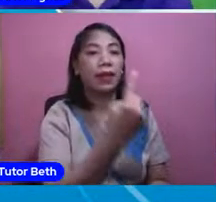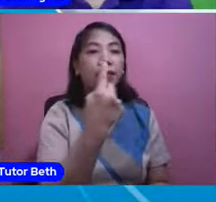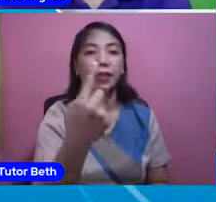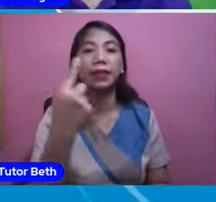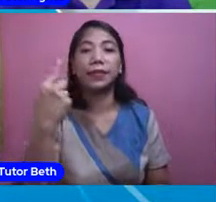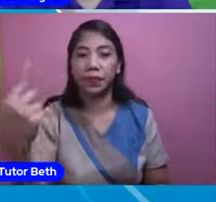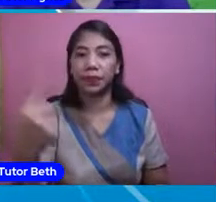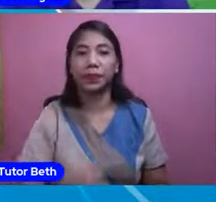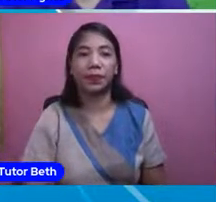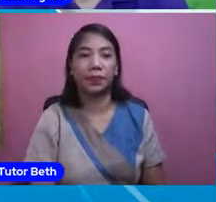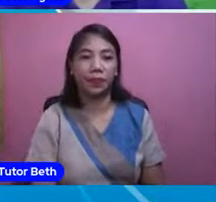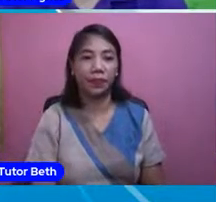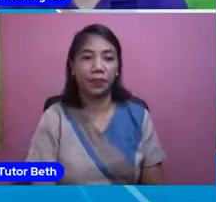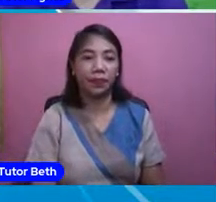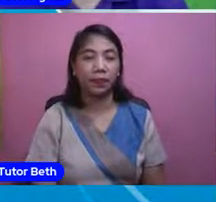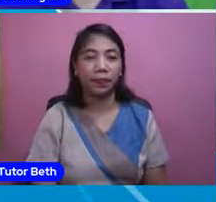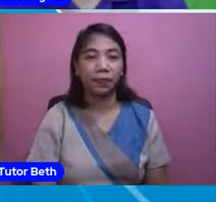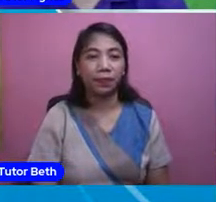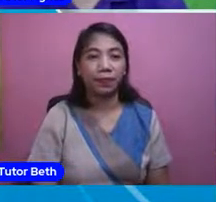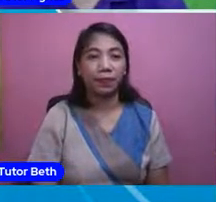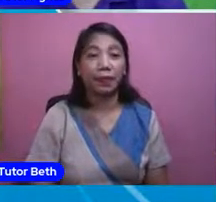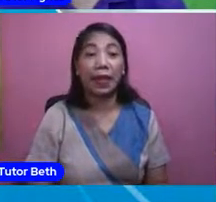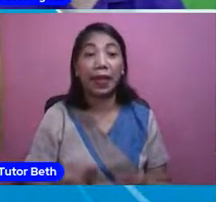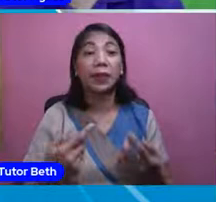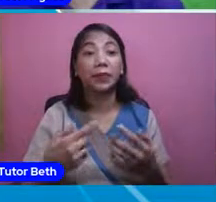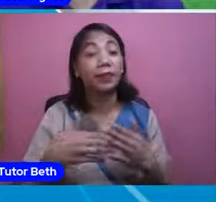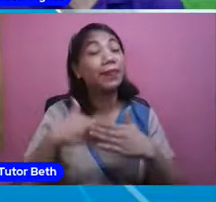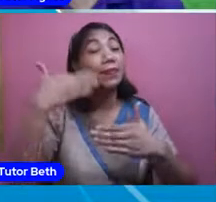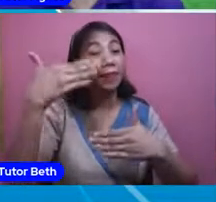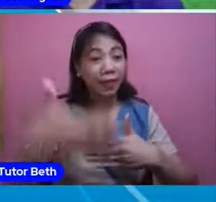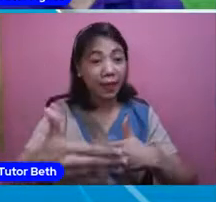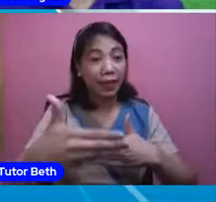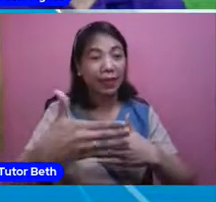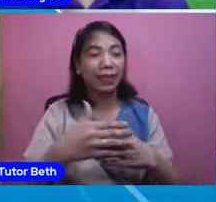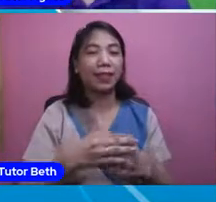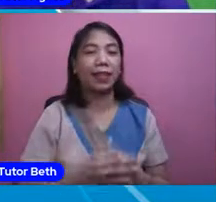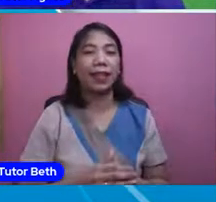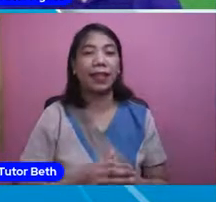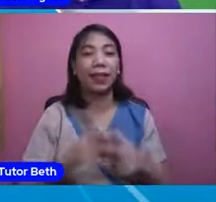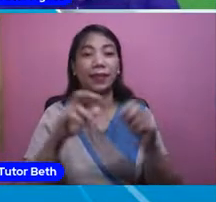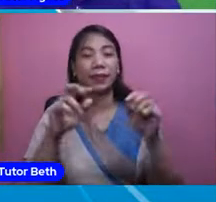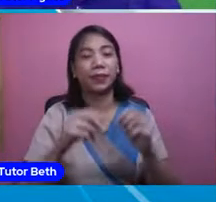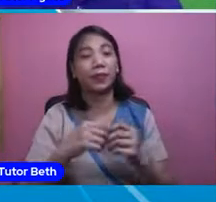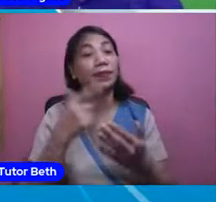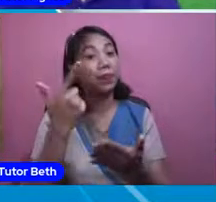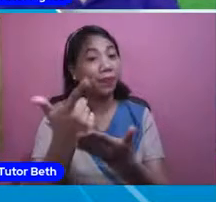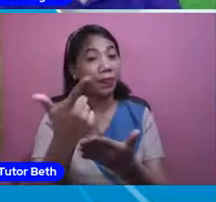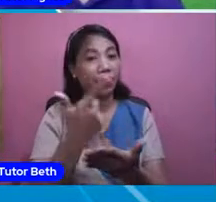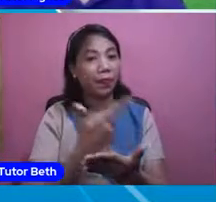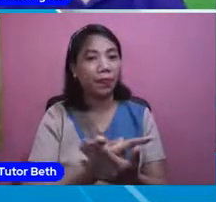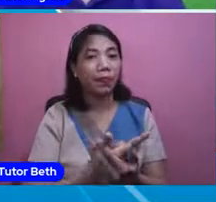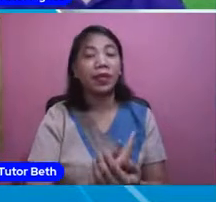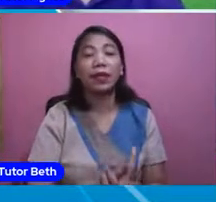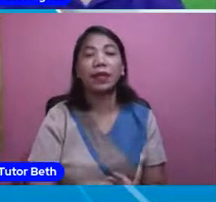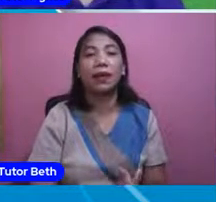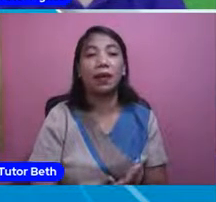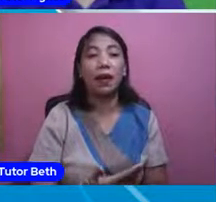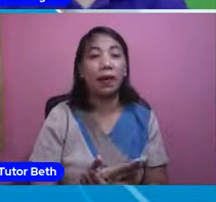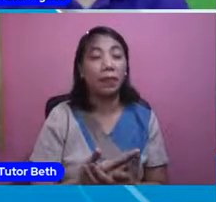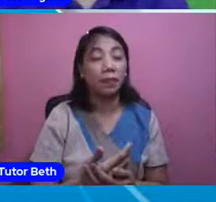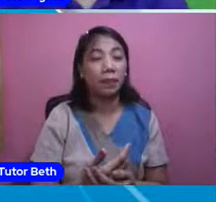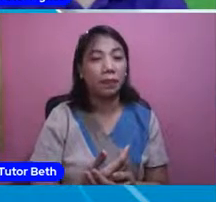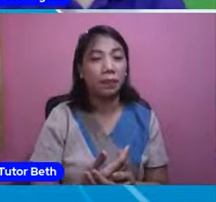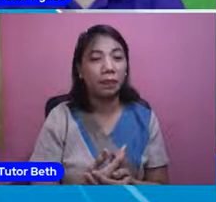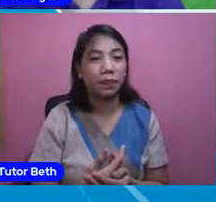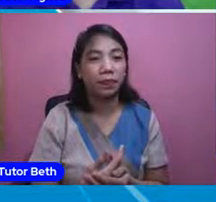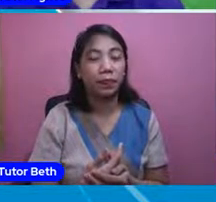Okay. So, pumunta na tayo sa susunod na personator. Pero bago yan, meron muna akong